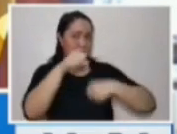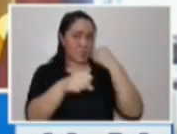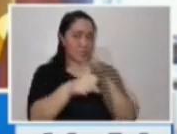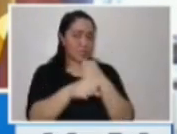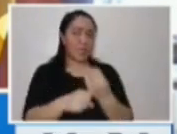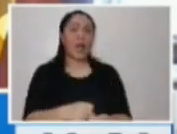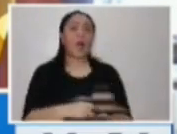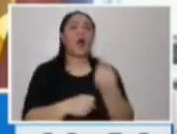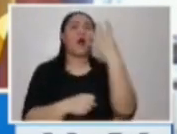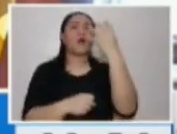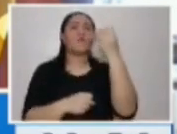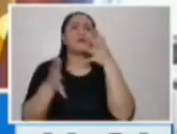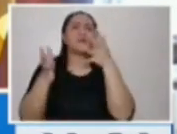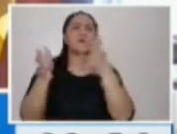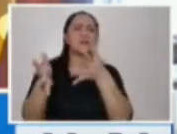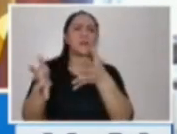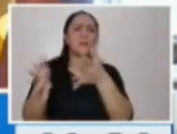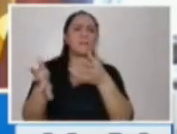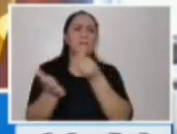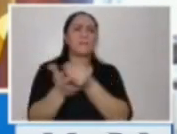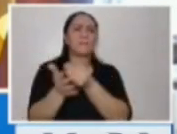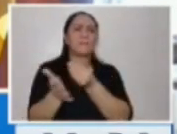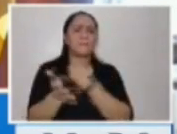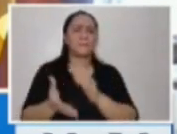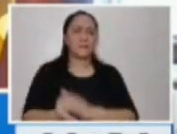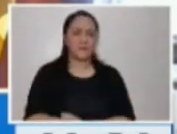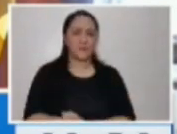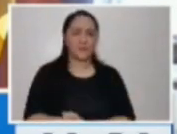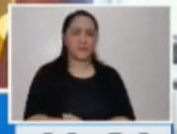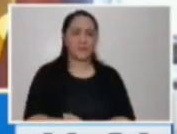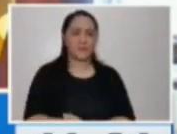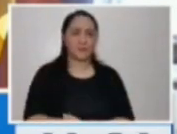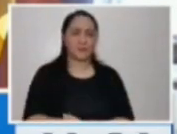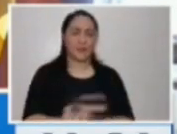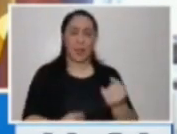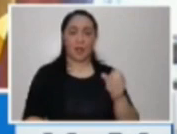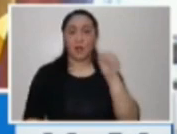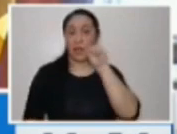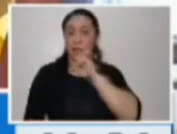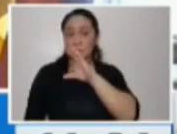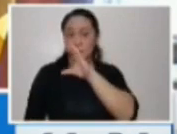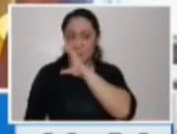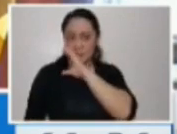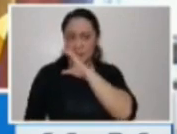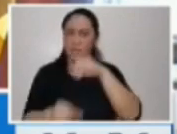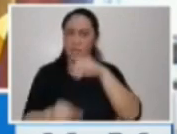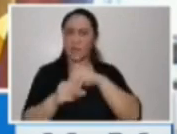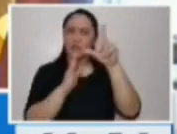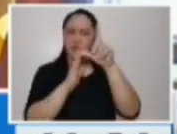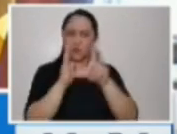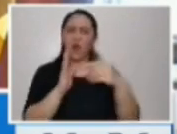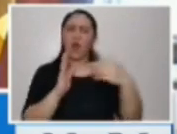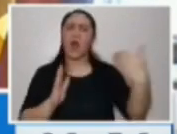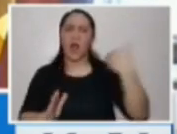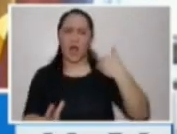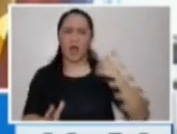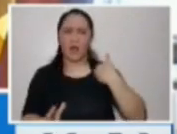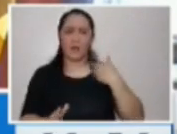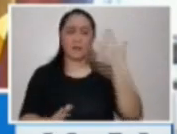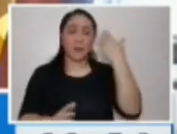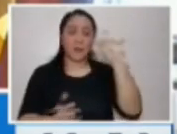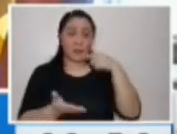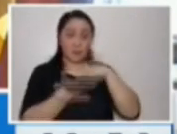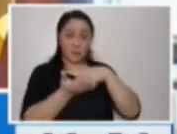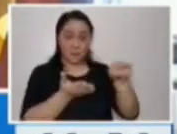April 14, meron tayong case rate na pinablish. Ang pinakamataas natin na case rate for critical pneumonia, which